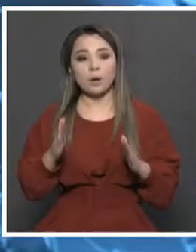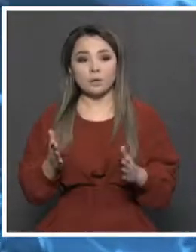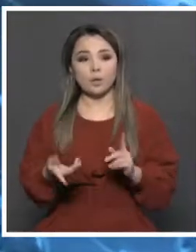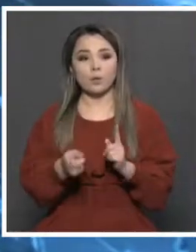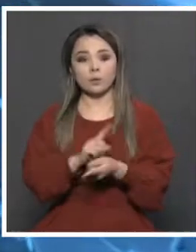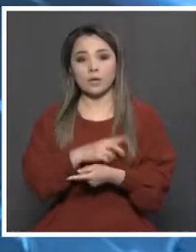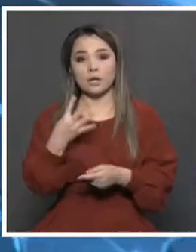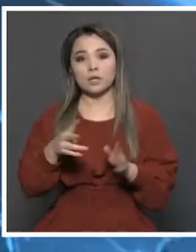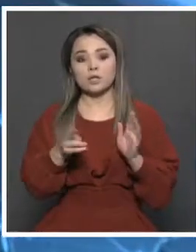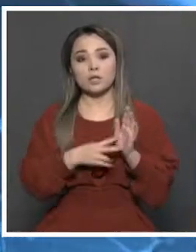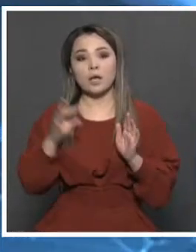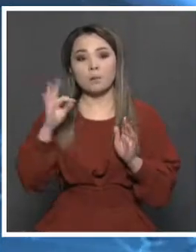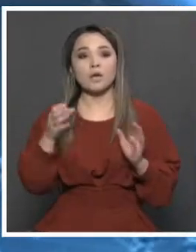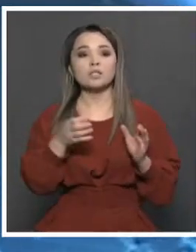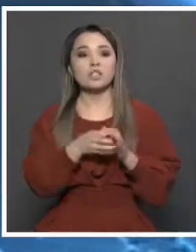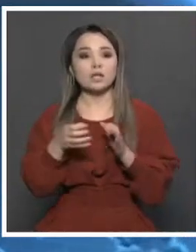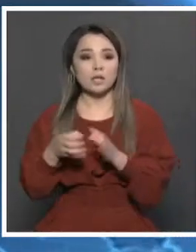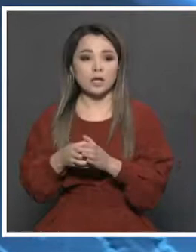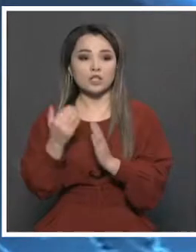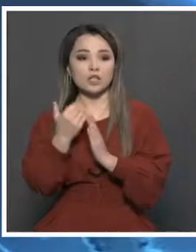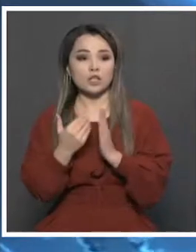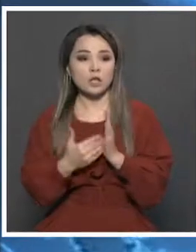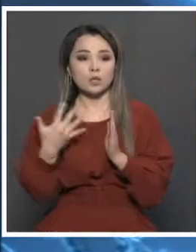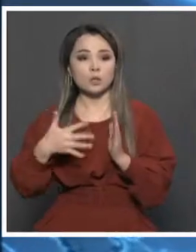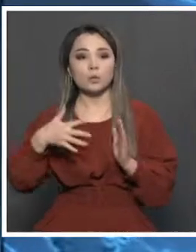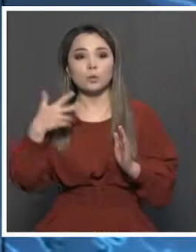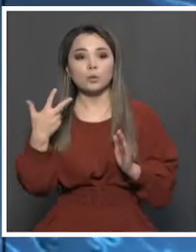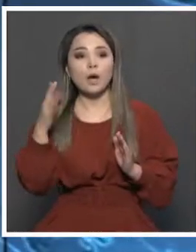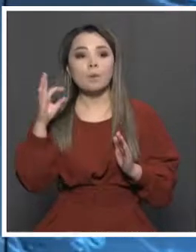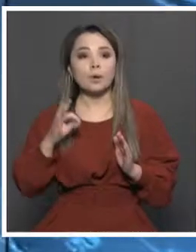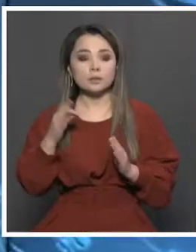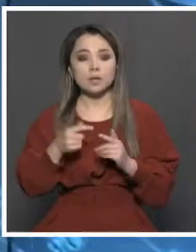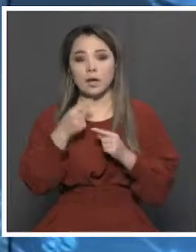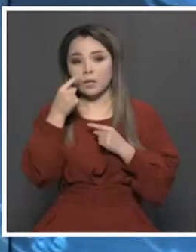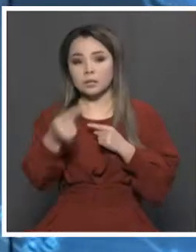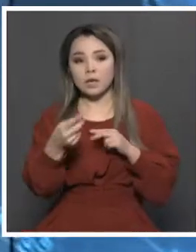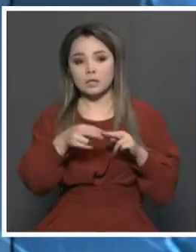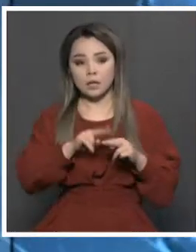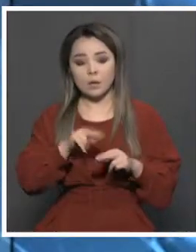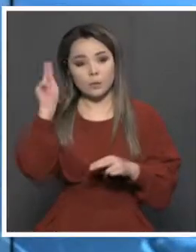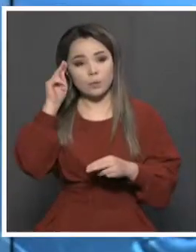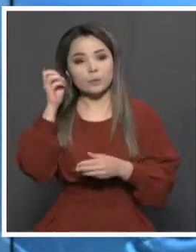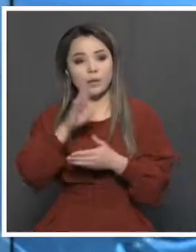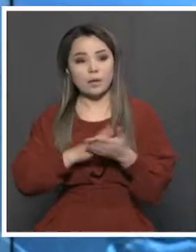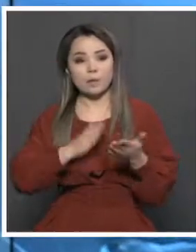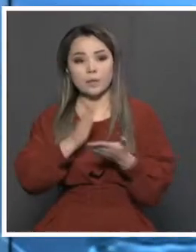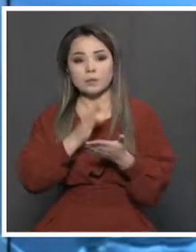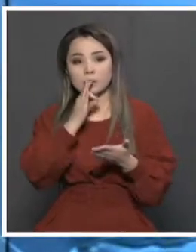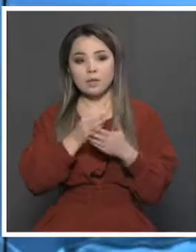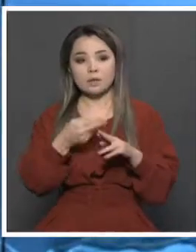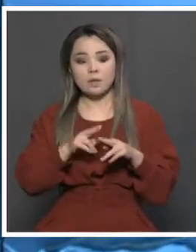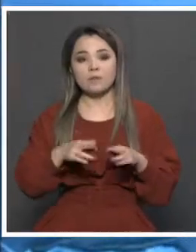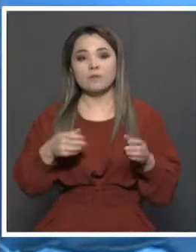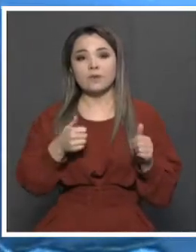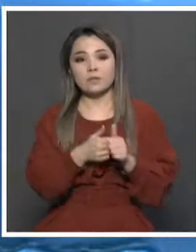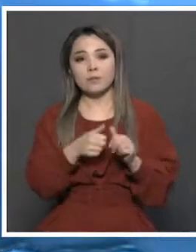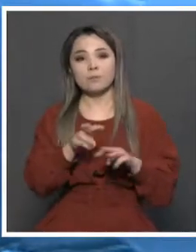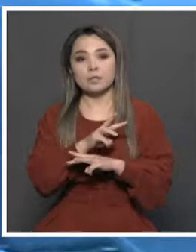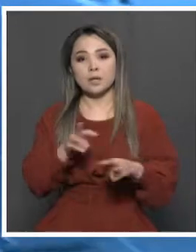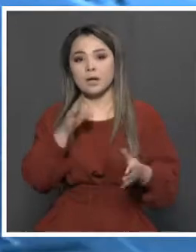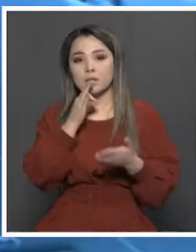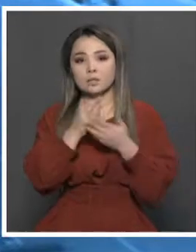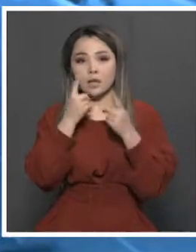оқушылардың 47% штаттық режимде, ал 53% қашықтан білім алуды жалғастырады. Бұл туралы білім және ғылым вице-министрі Шолпан Қаринова